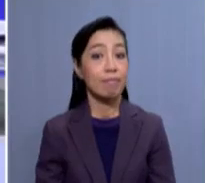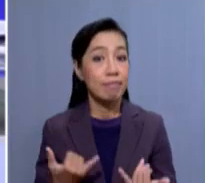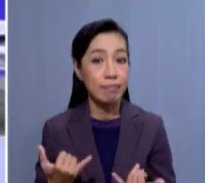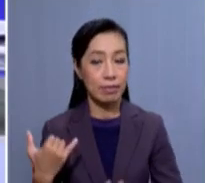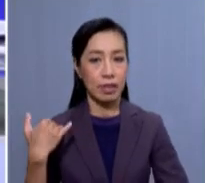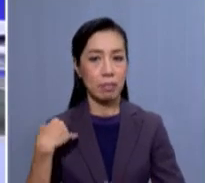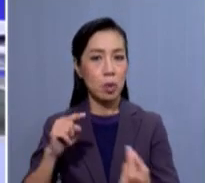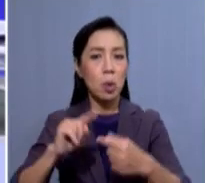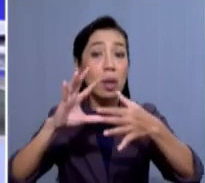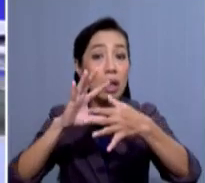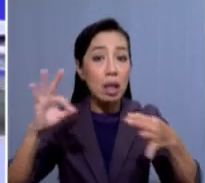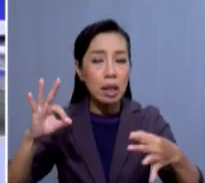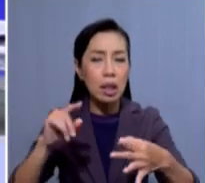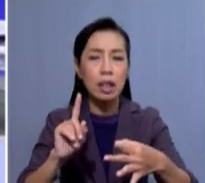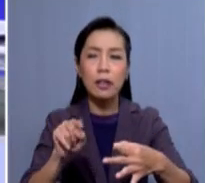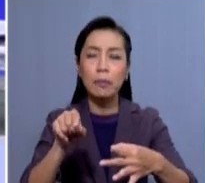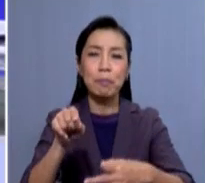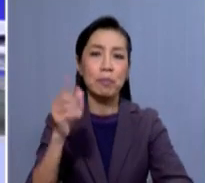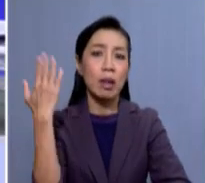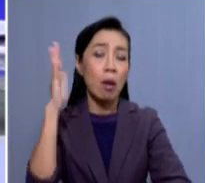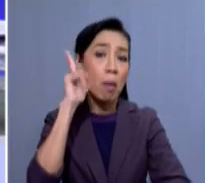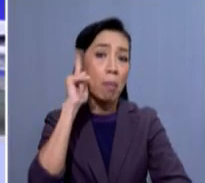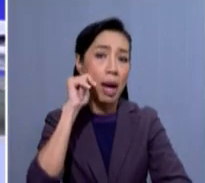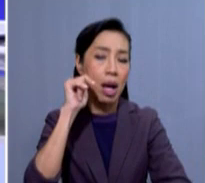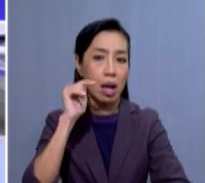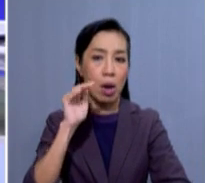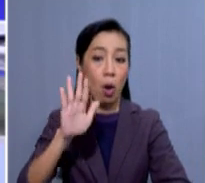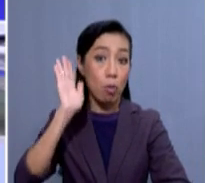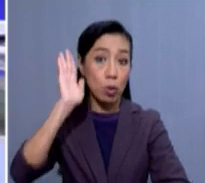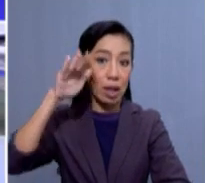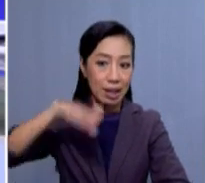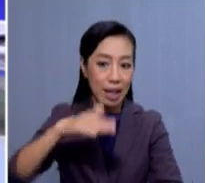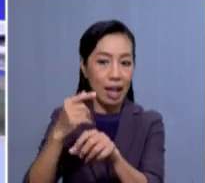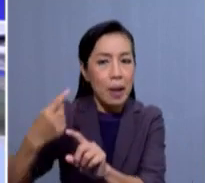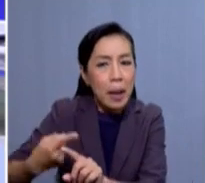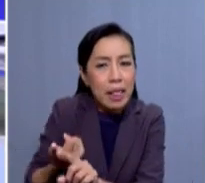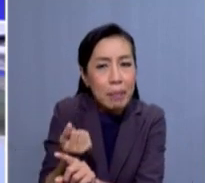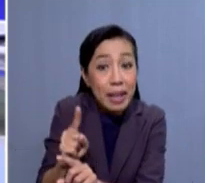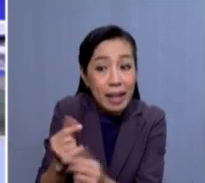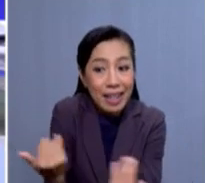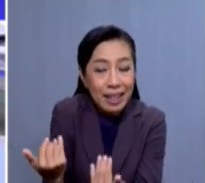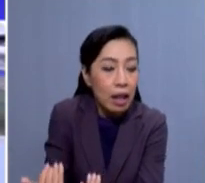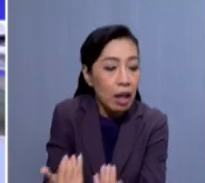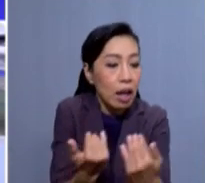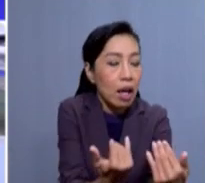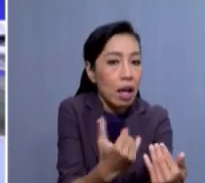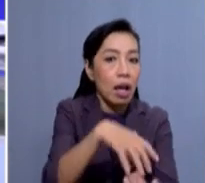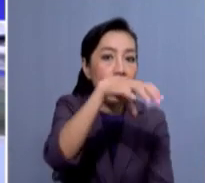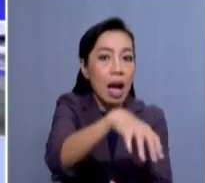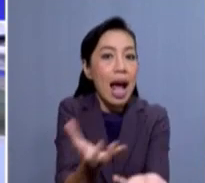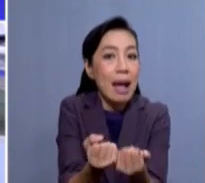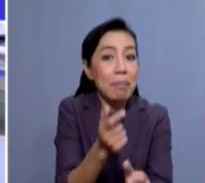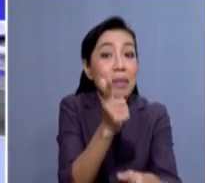วันนี้มีความคืบหน้าคดีนะคะที่ทางพ่อแม่ของเด็กคนนึงเนี่ยนะคะน้องอายุ11เดือนเนี่ยไปฝากเรียนที่เนสเซอรี่เถื่อนแห่งหนึ่งนะคะที่สมุทรป